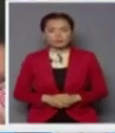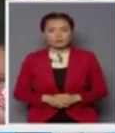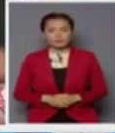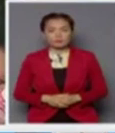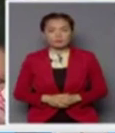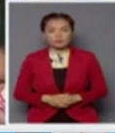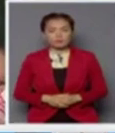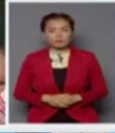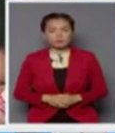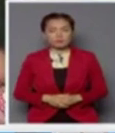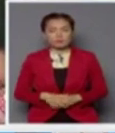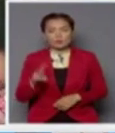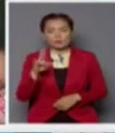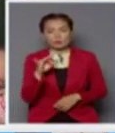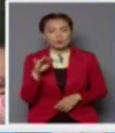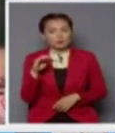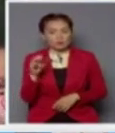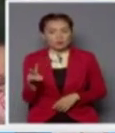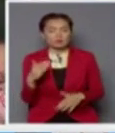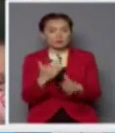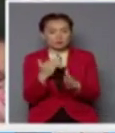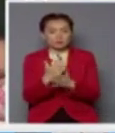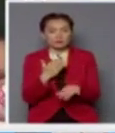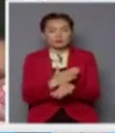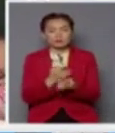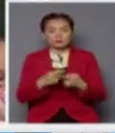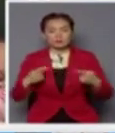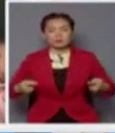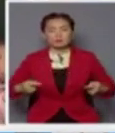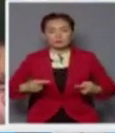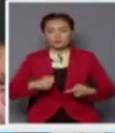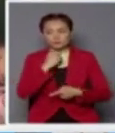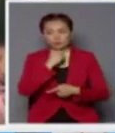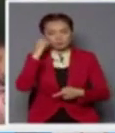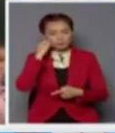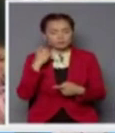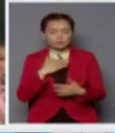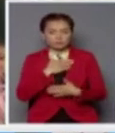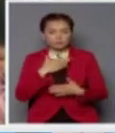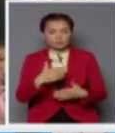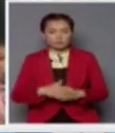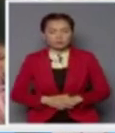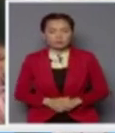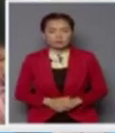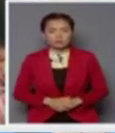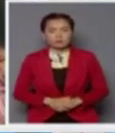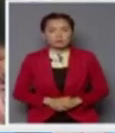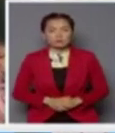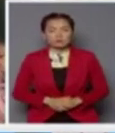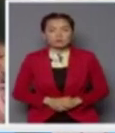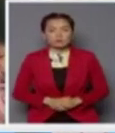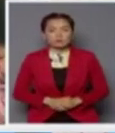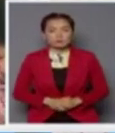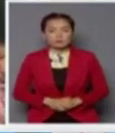негізі, Нұротанна көмегі алам, басқа тағы. Сол жағдайыма қарап, көрсәбезден көмегімді